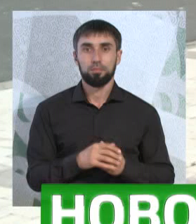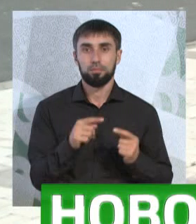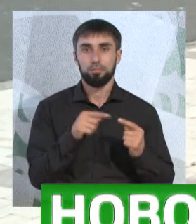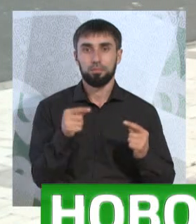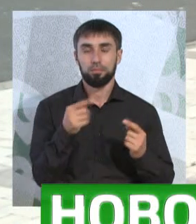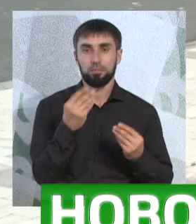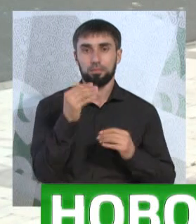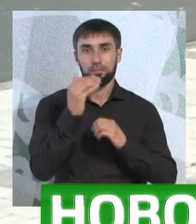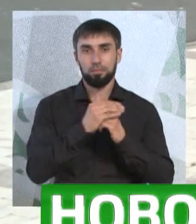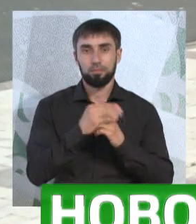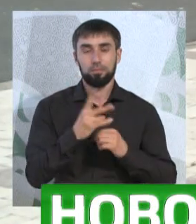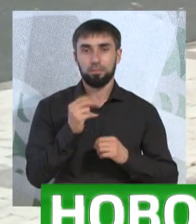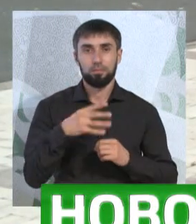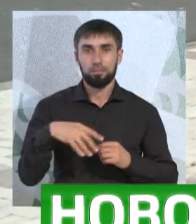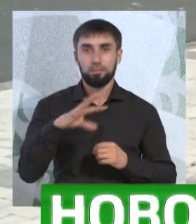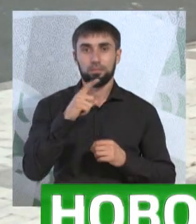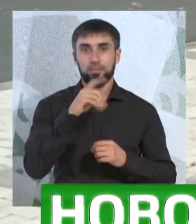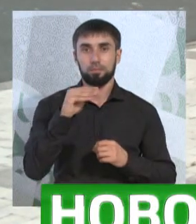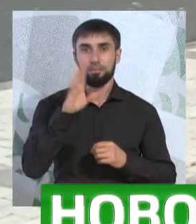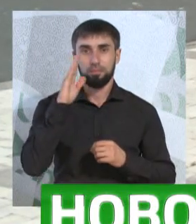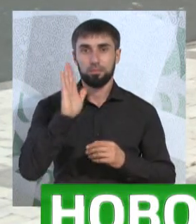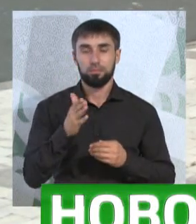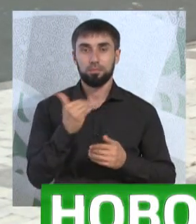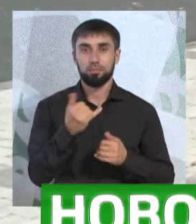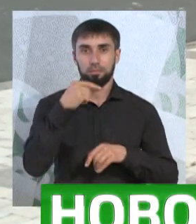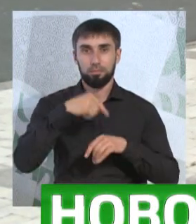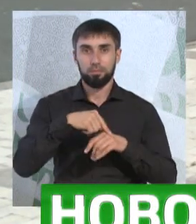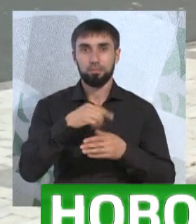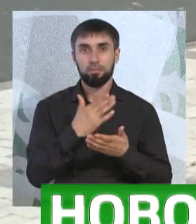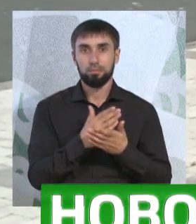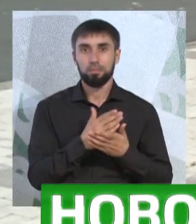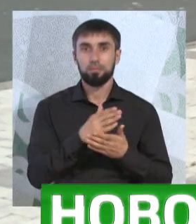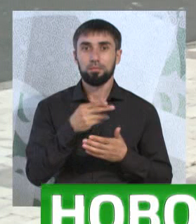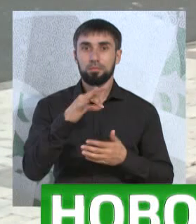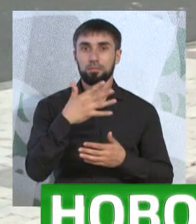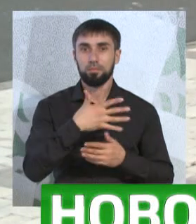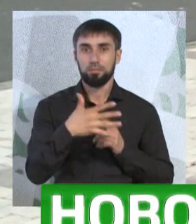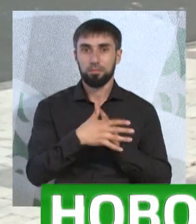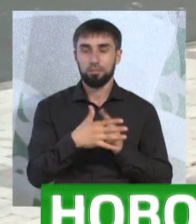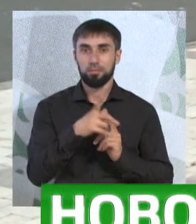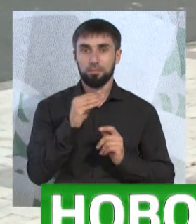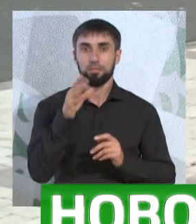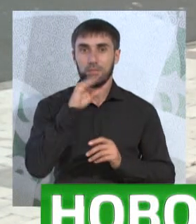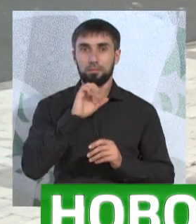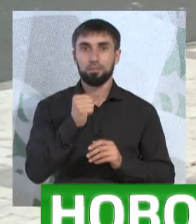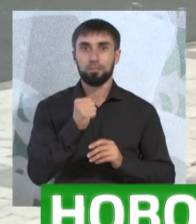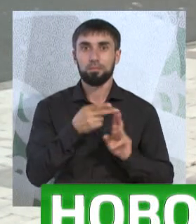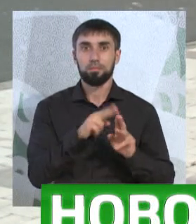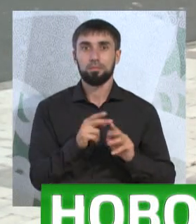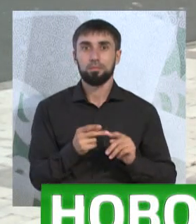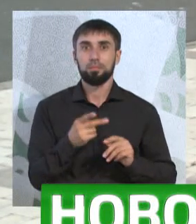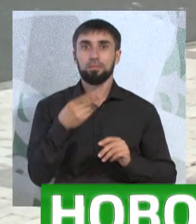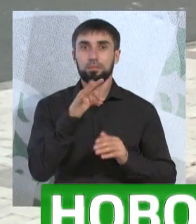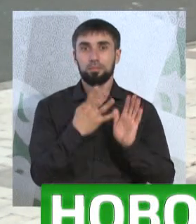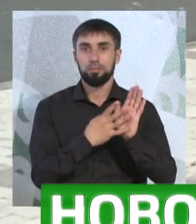к вечеру вода на все этажи поднимется. В данный момент вода поднимается до 5-го этажа, но ночью струйкой поднимается и